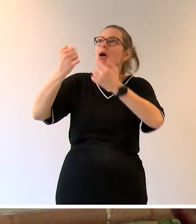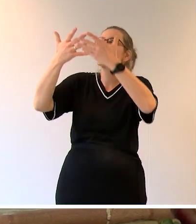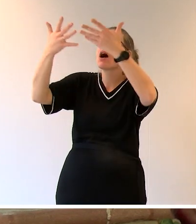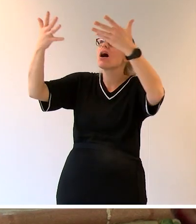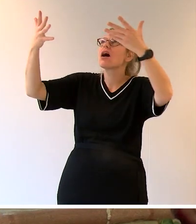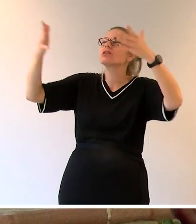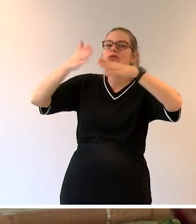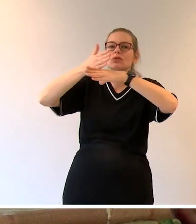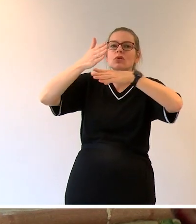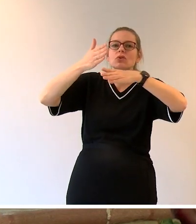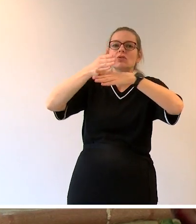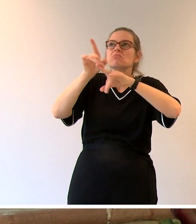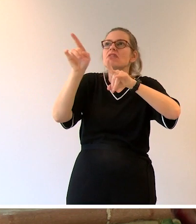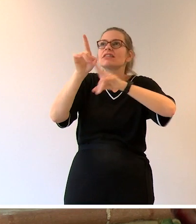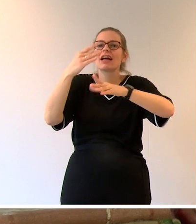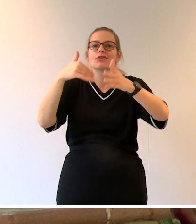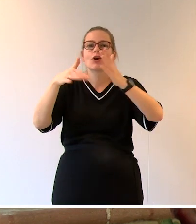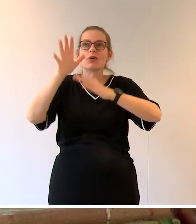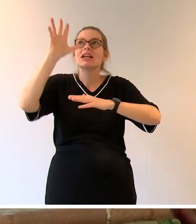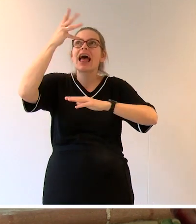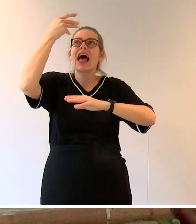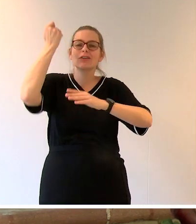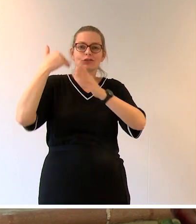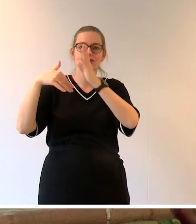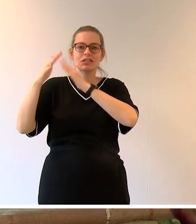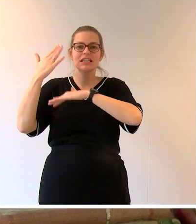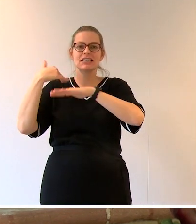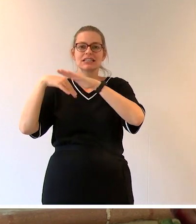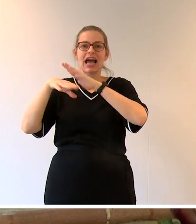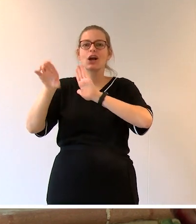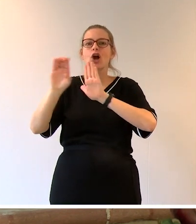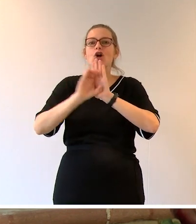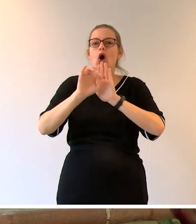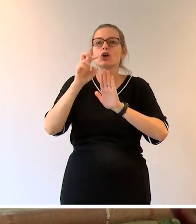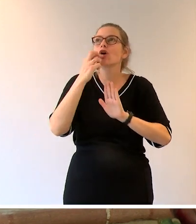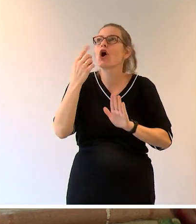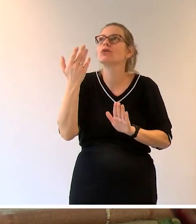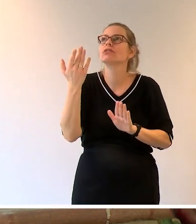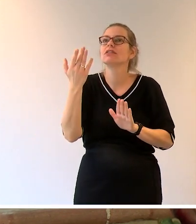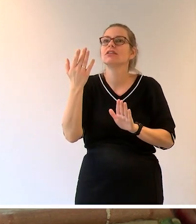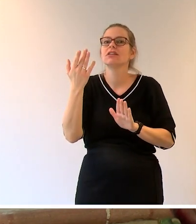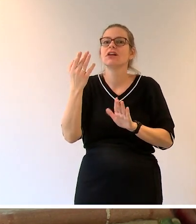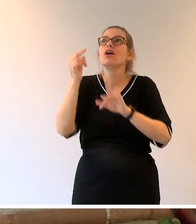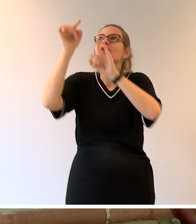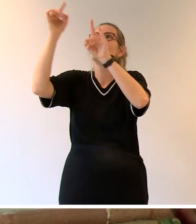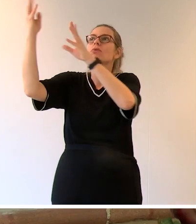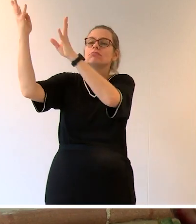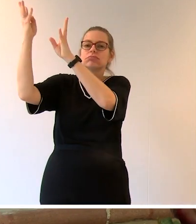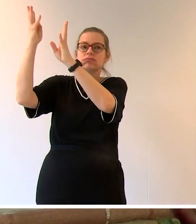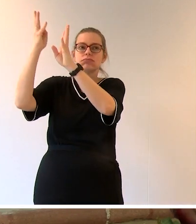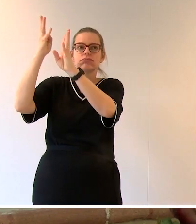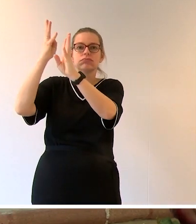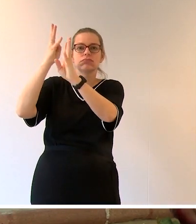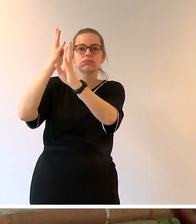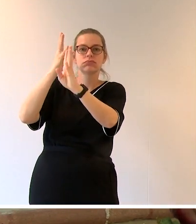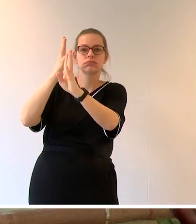gaat er gebeuren in de heilsgeschiedenis? Ze staan op code rood. Nu landen we